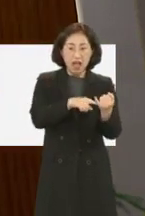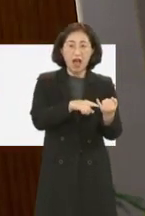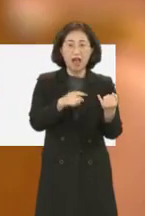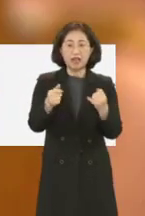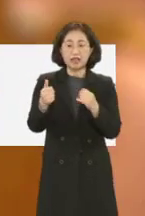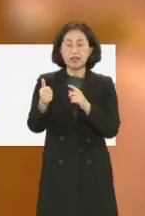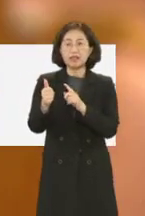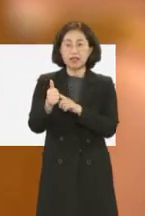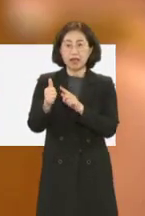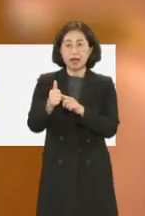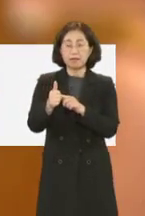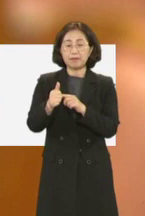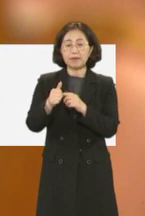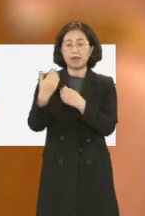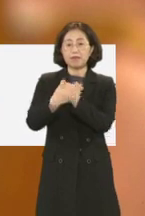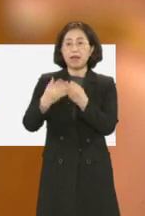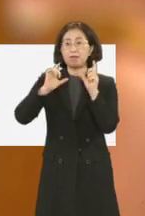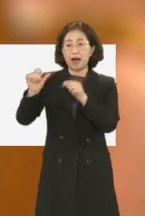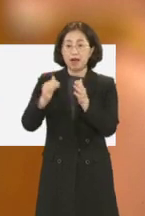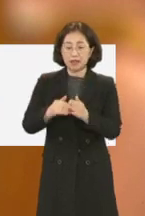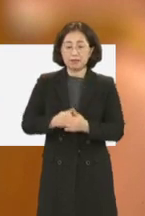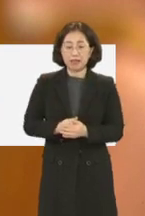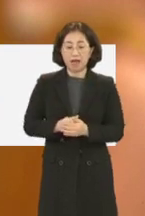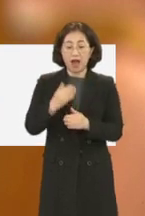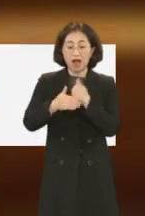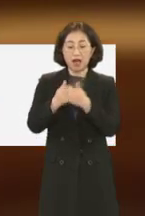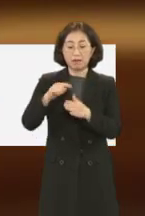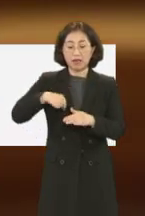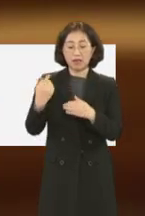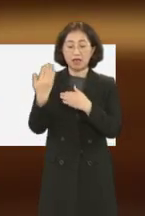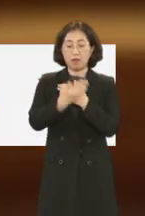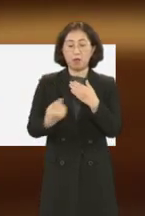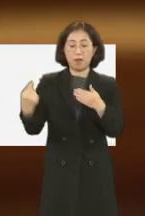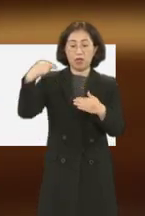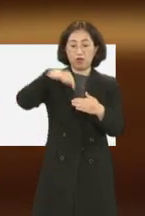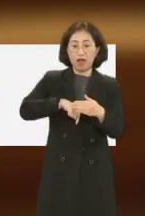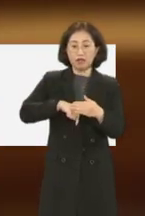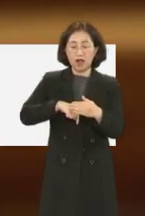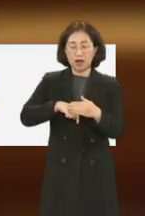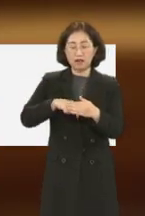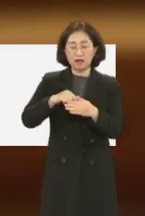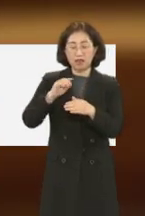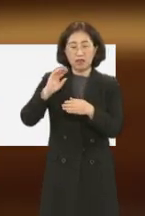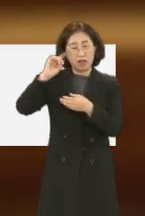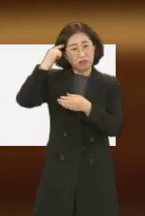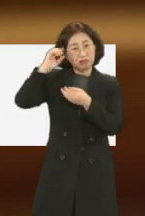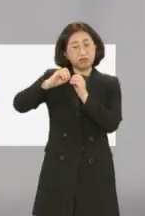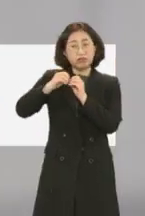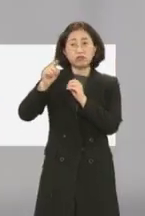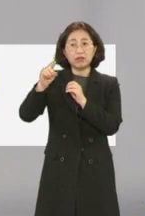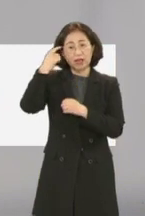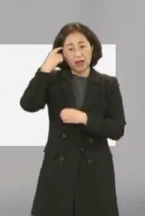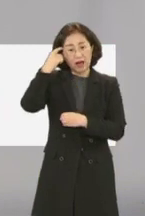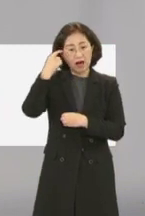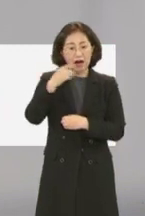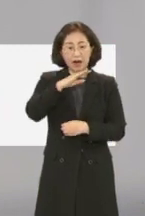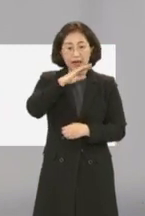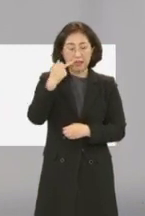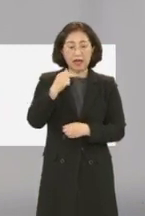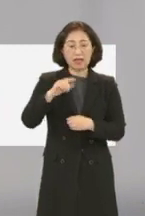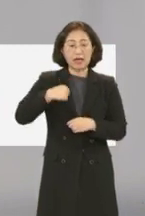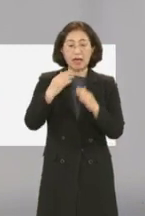선고받았습니다. 변고법은 하나님이 자신의 몸에 들어왔다는 등 종교적인 망상에 사로잡혀 예산 자신의 집에서